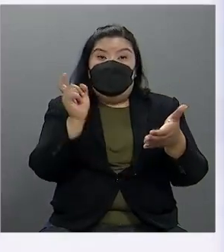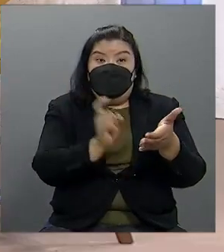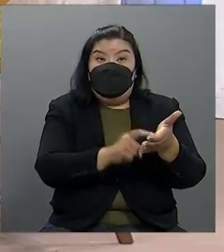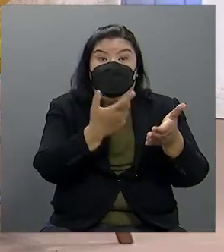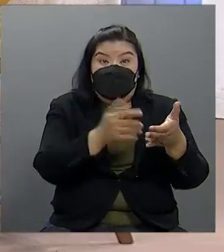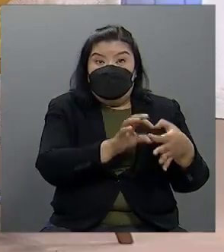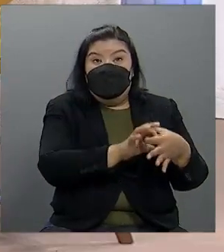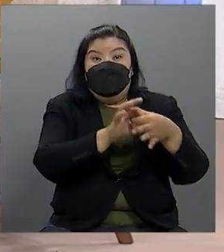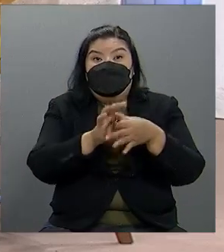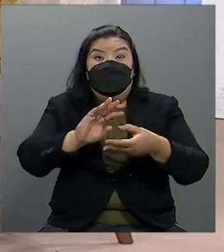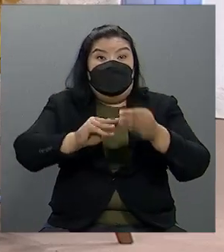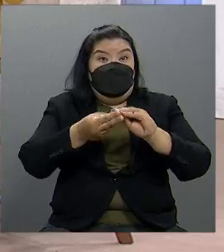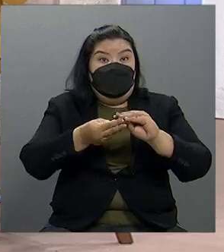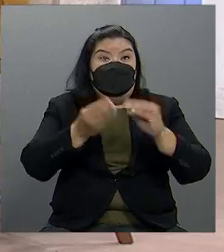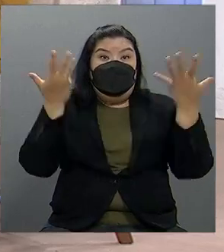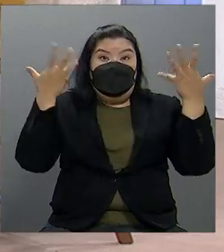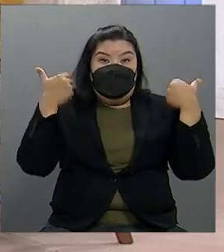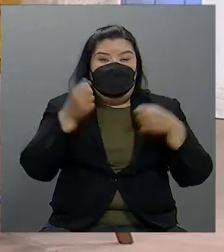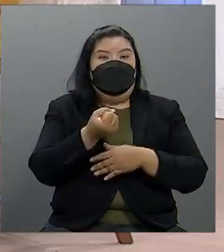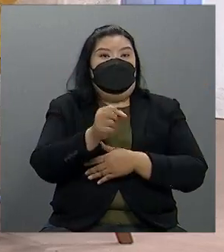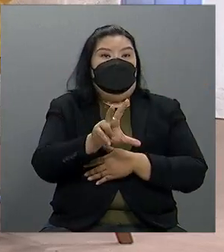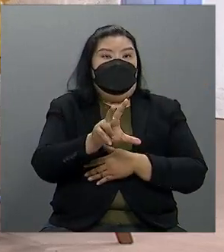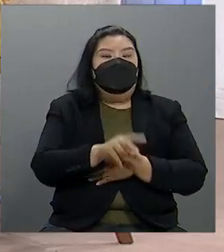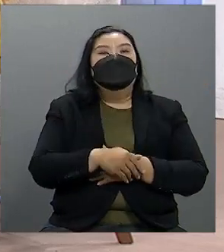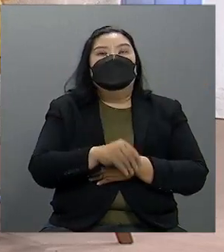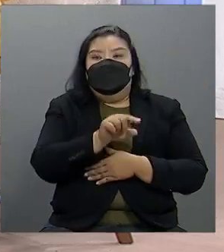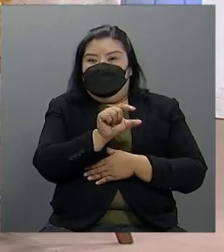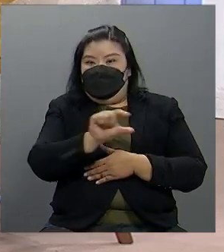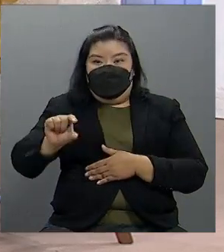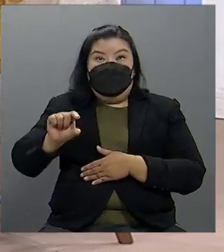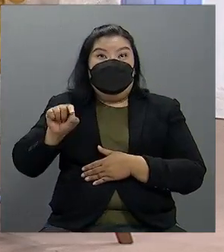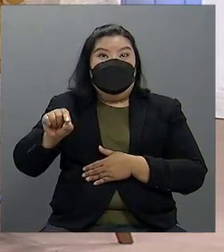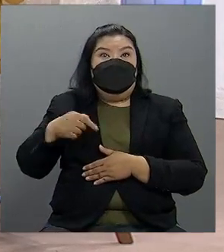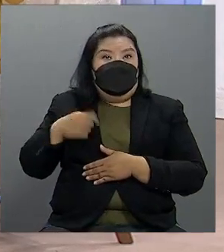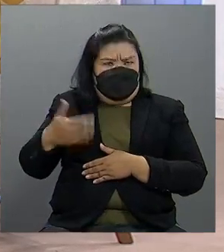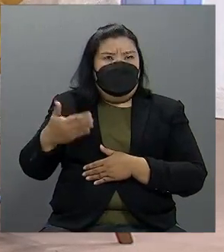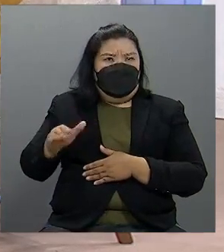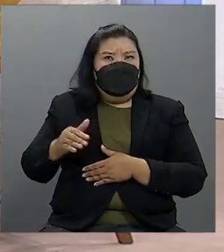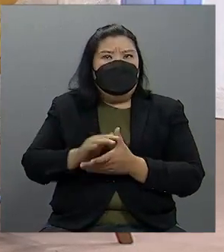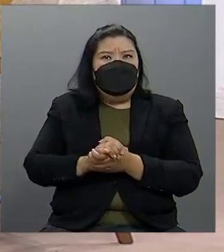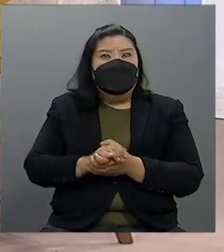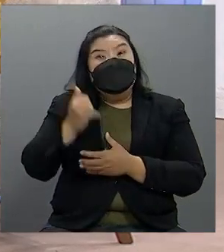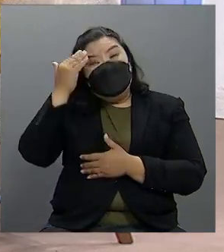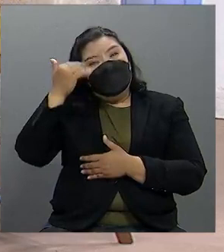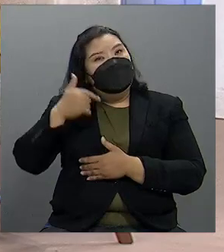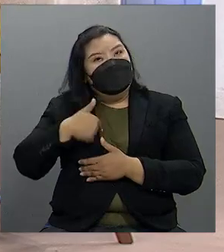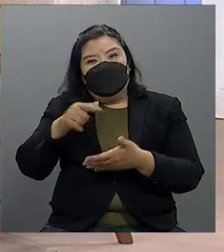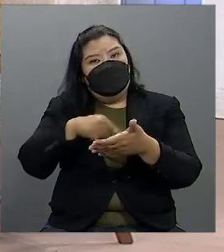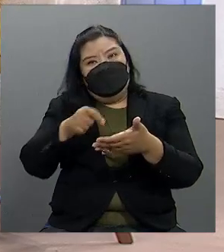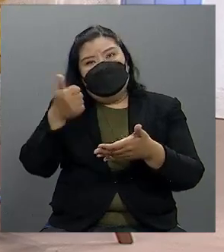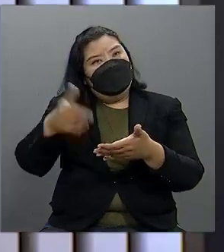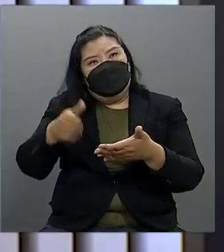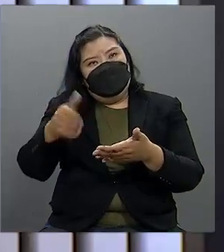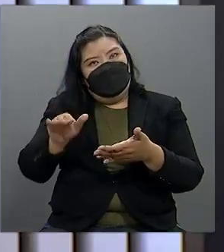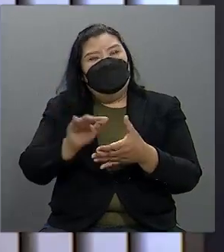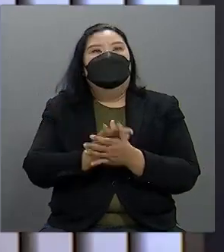น13หลักเพื่อขึ้นว่าเรามีสิทธิ์ไหมยุ้ยกับพี่ต๊อปอ่ะเราทดสอบแล้วเราไม่มีสิทธิ์ในการเลือกตั้งนายกอบต.ครั้งนี้นะคะ เพราะว่าเ